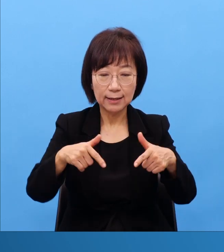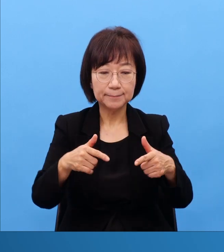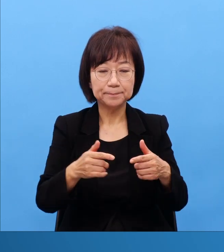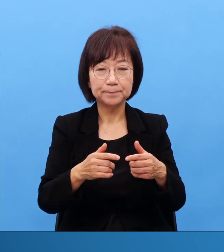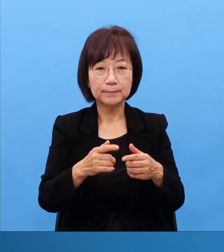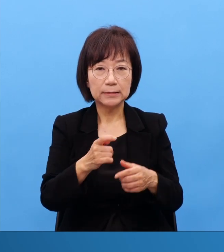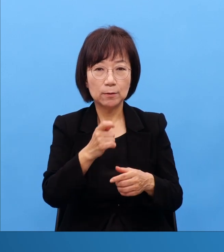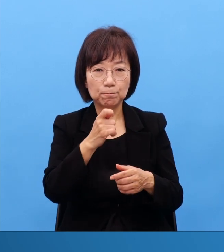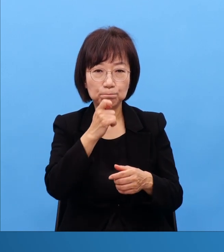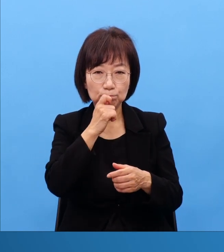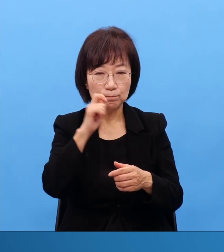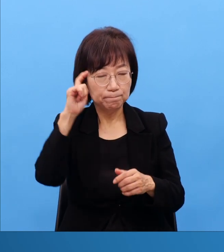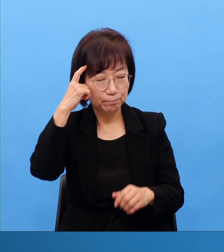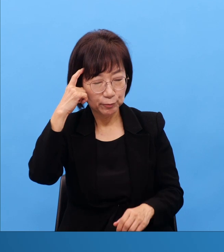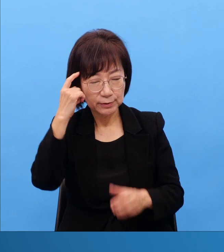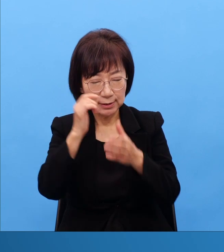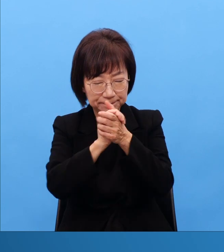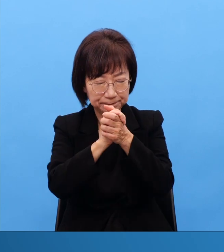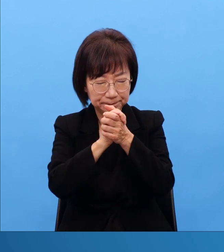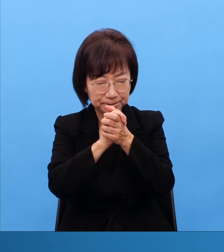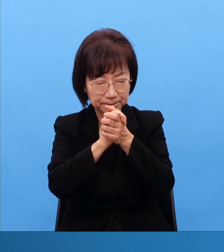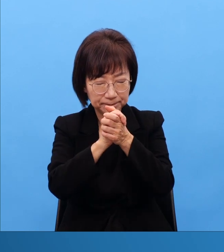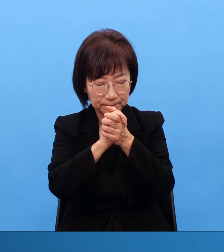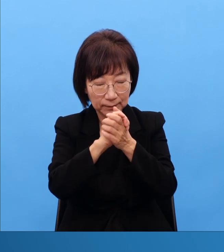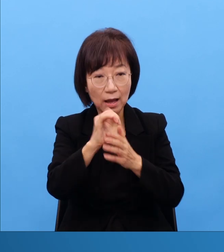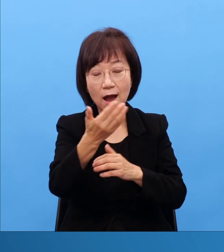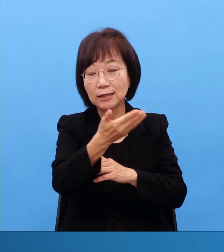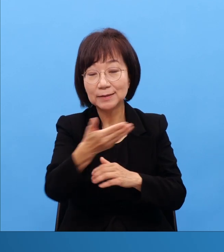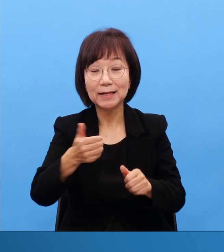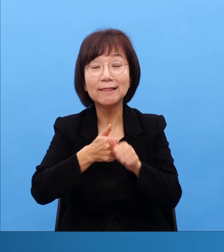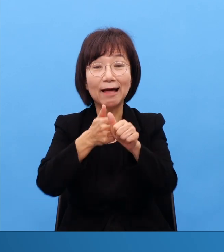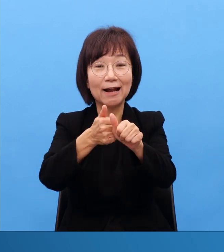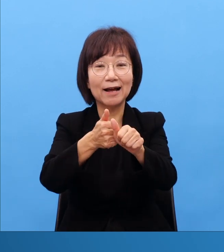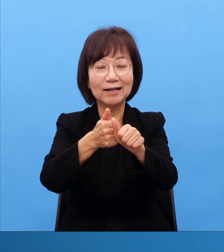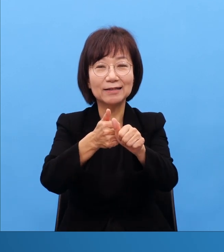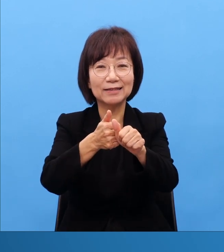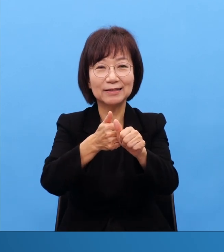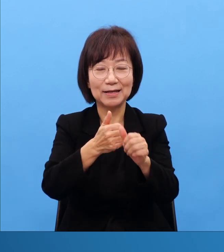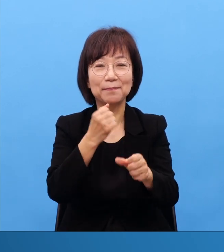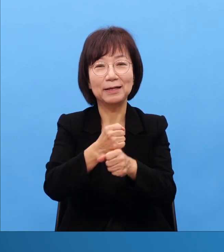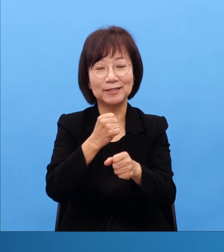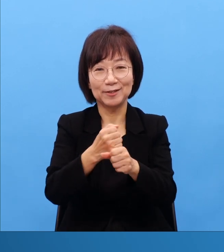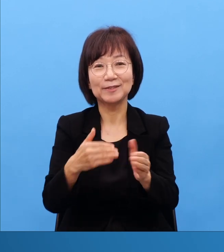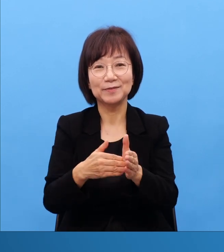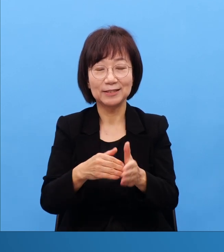통해 중요한 흐름을 놓치지 않도록 구성하였습니다.